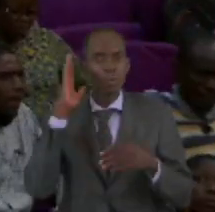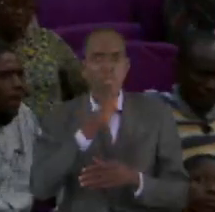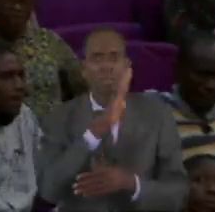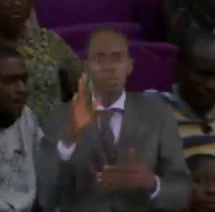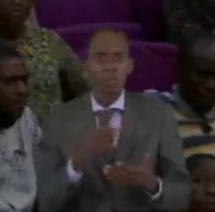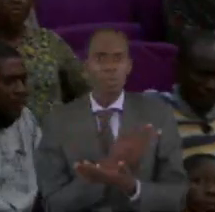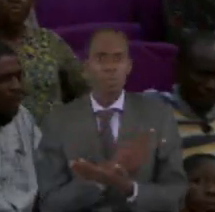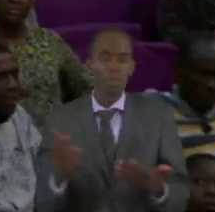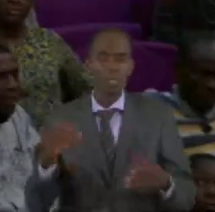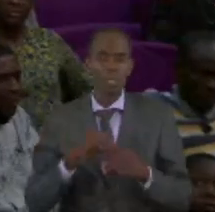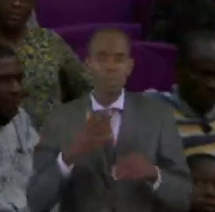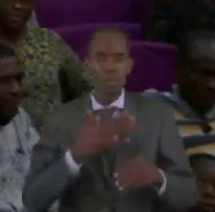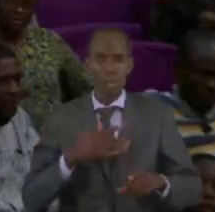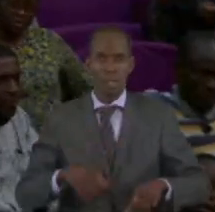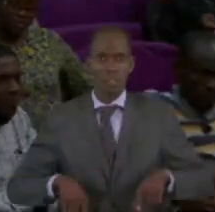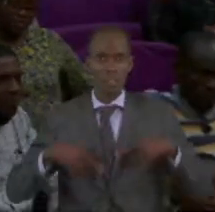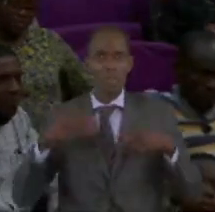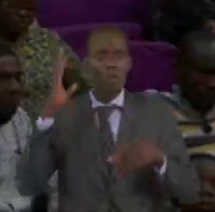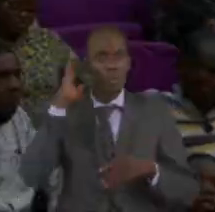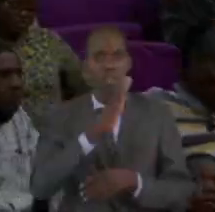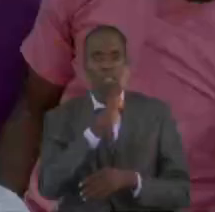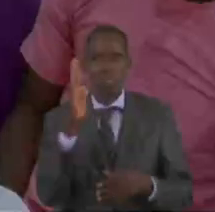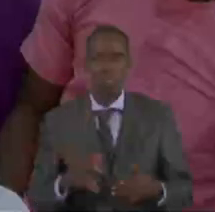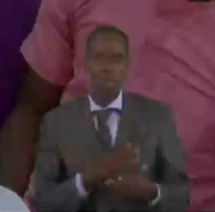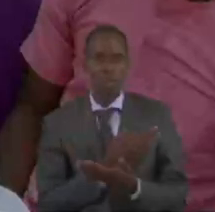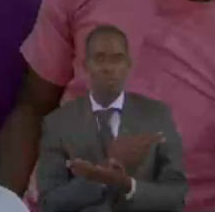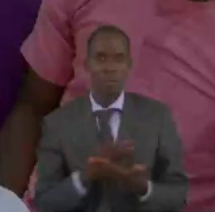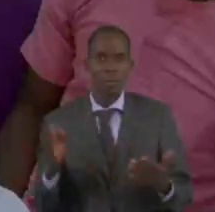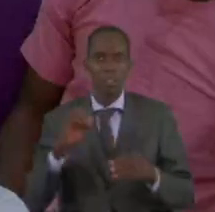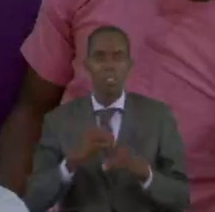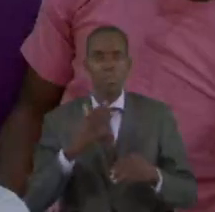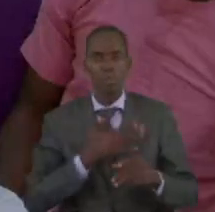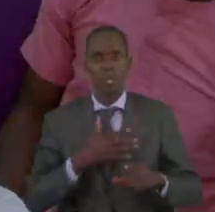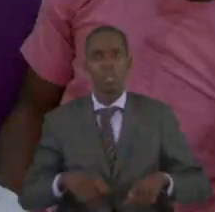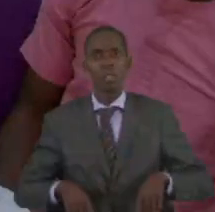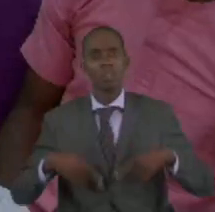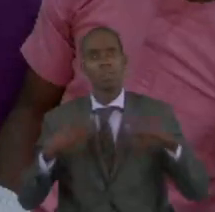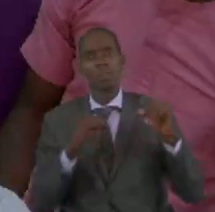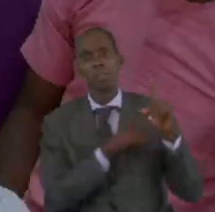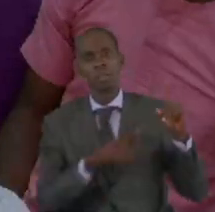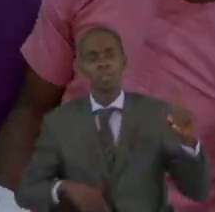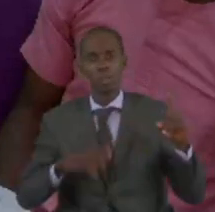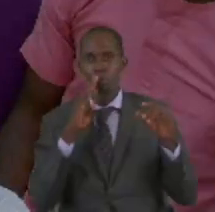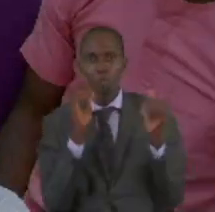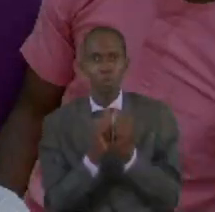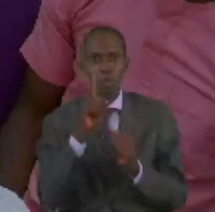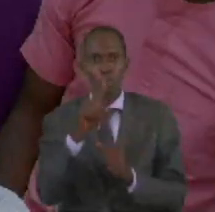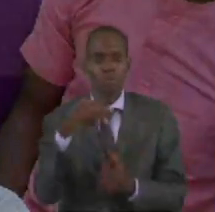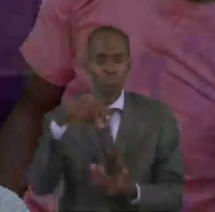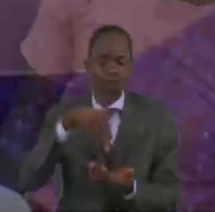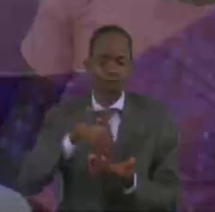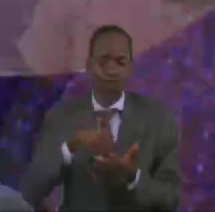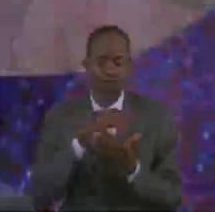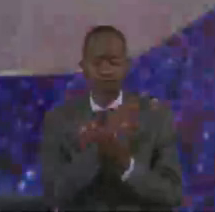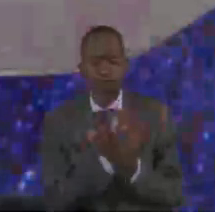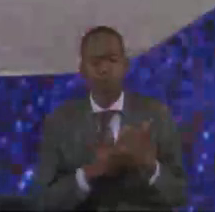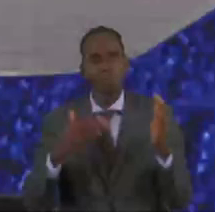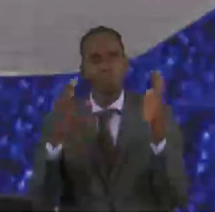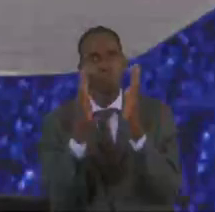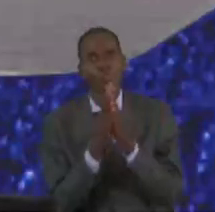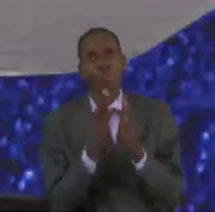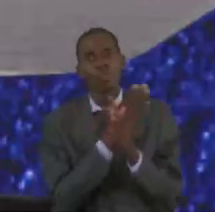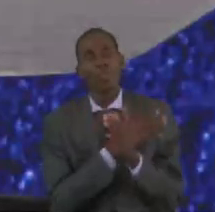Ne fera pas défaut dans ma vie. Ne fera pas dans ma vie. Puisse le Seigneur soit avec vous. Tenez-vous